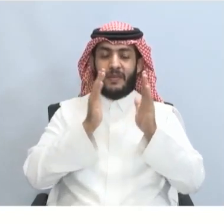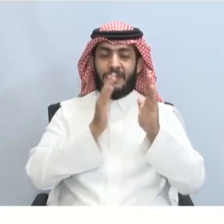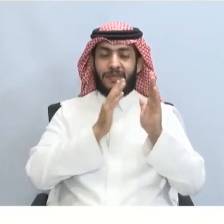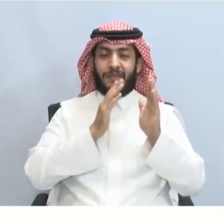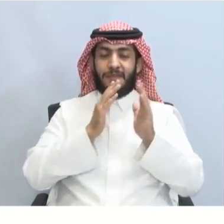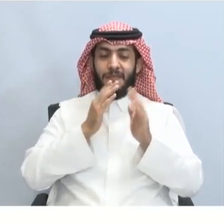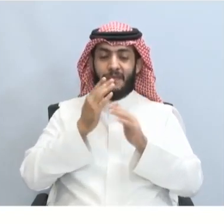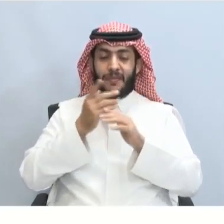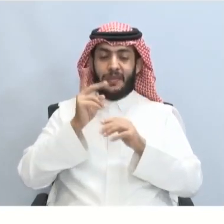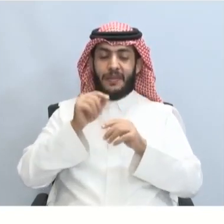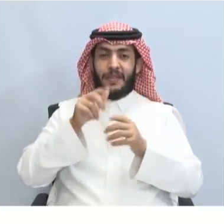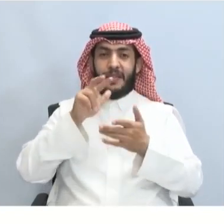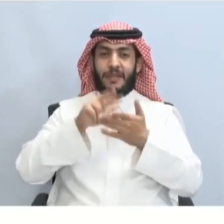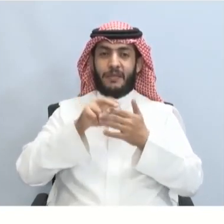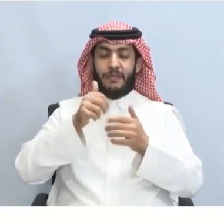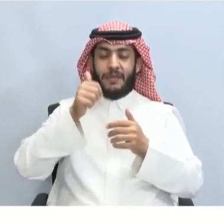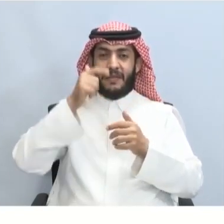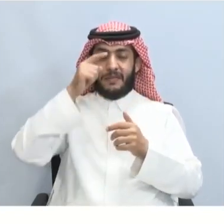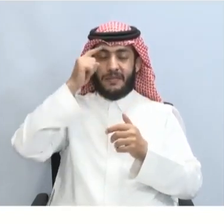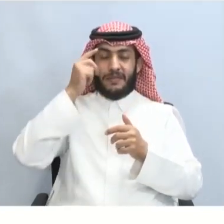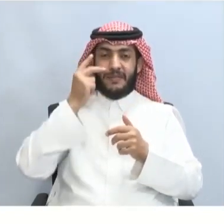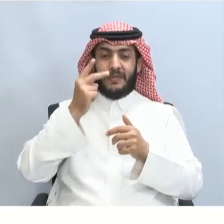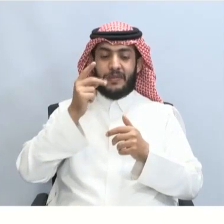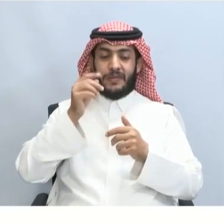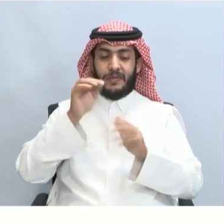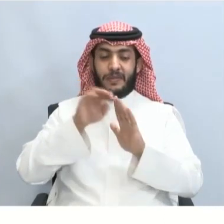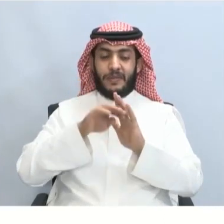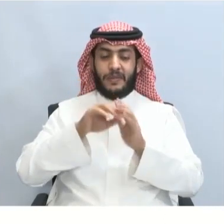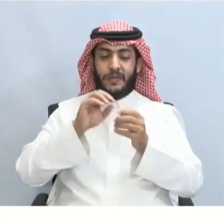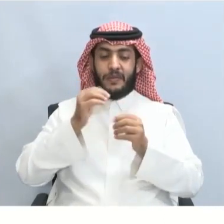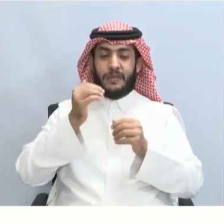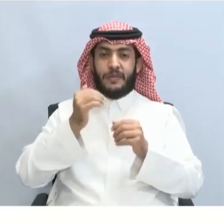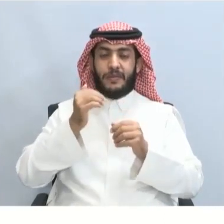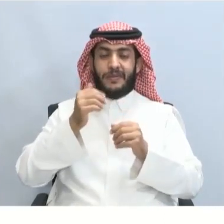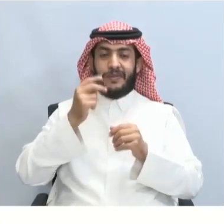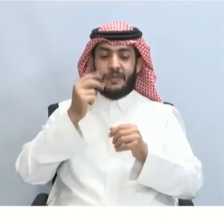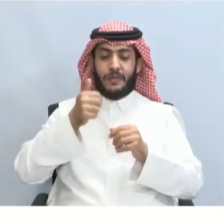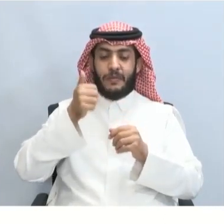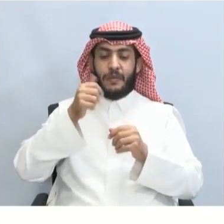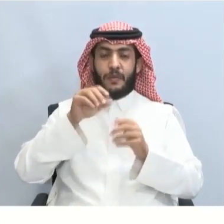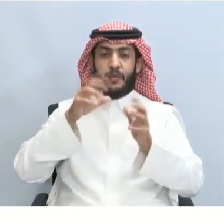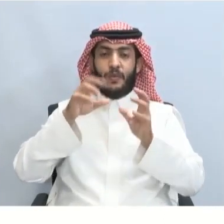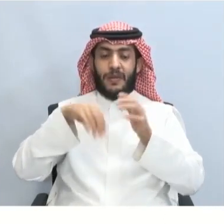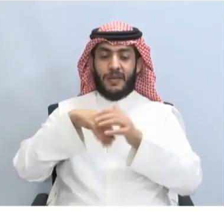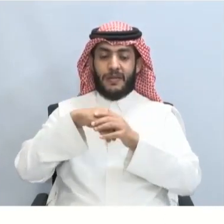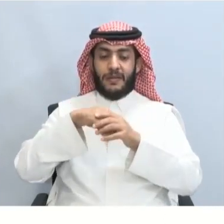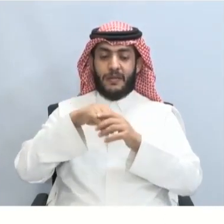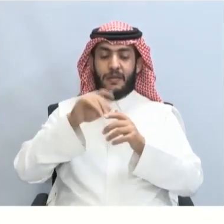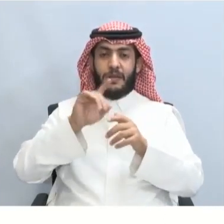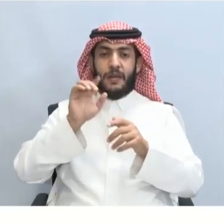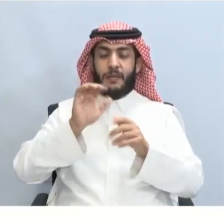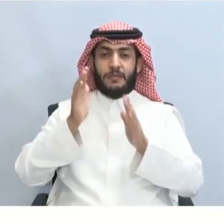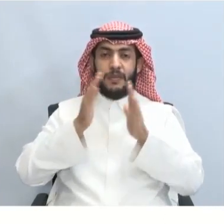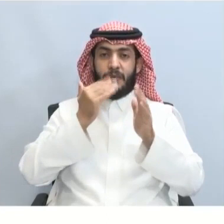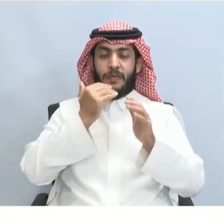كبيره عند تطبيقها لو نلاحظ في بيج في الصفحه نلاحظ يسمى كره القدم لا يوجد